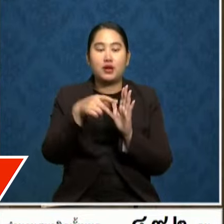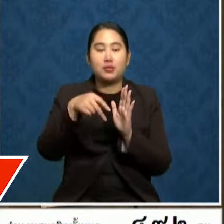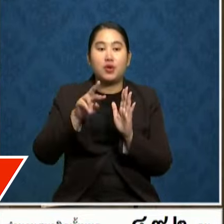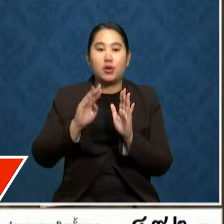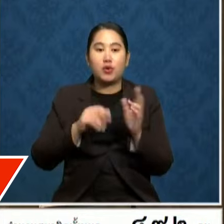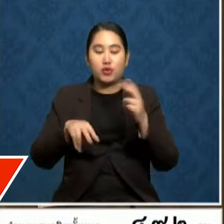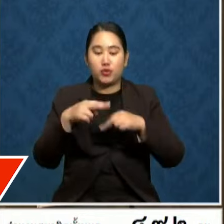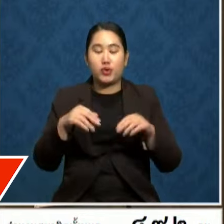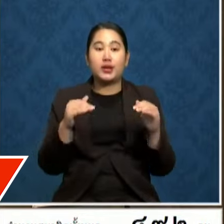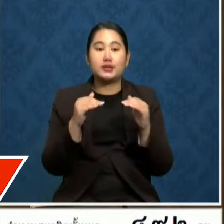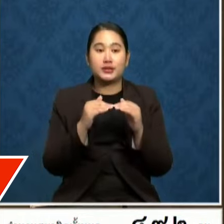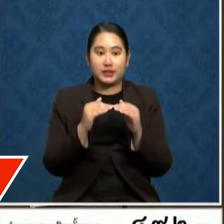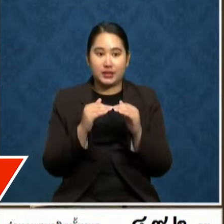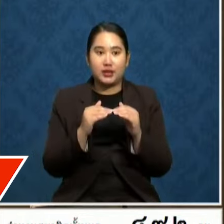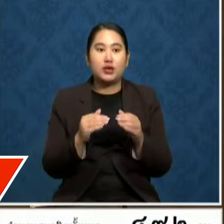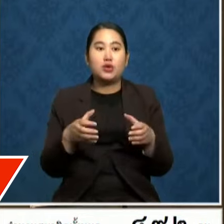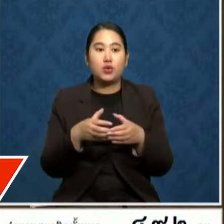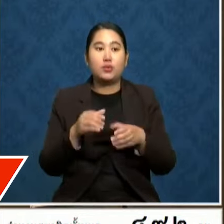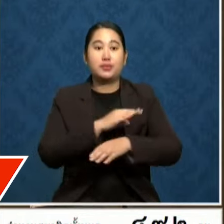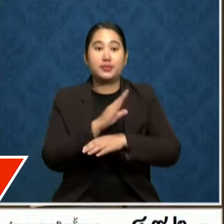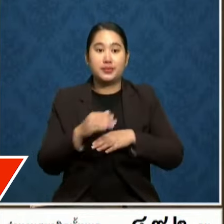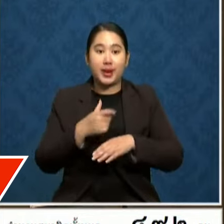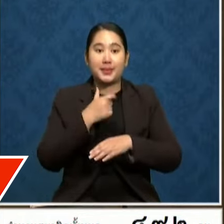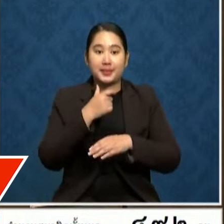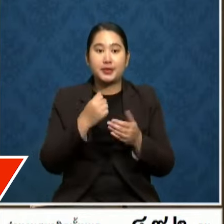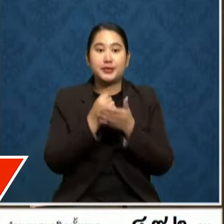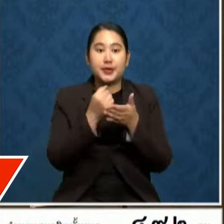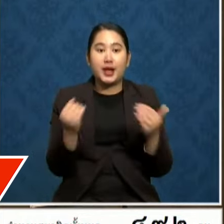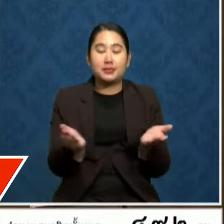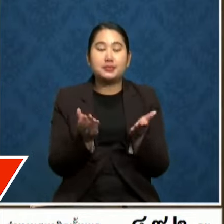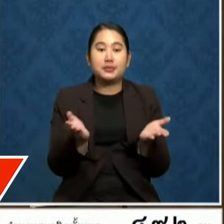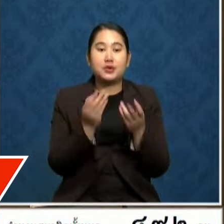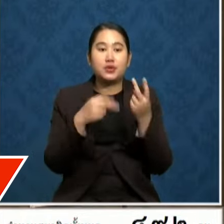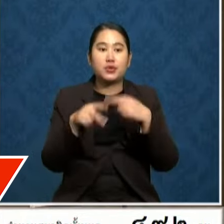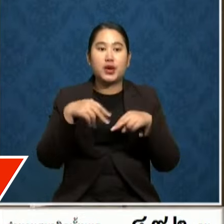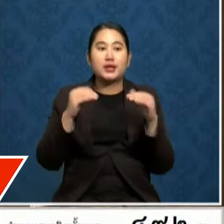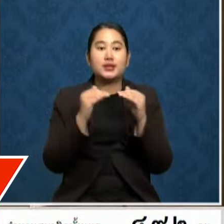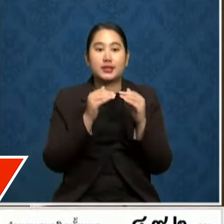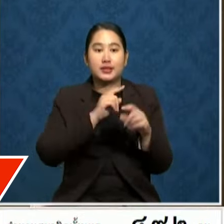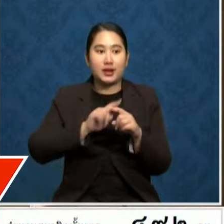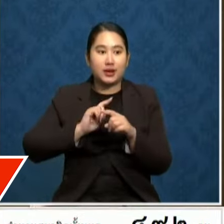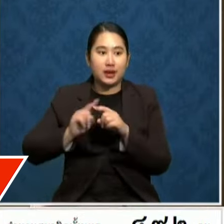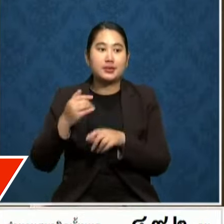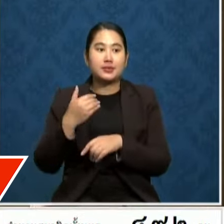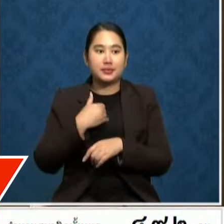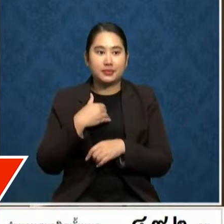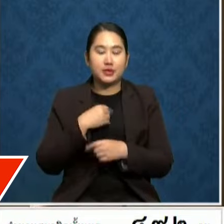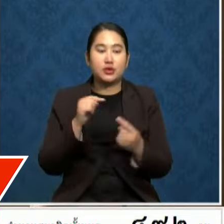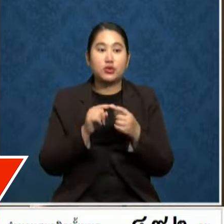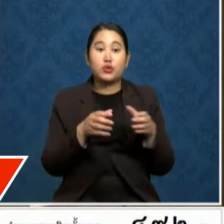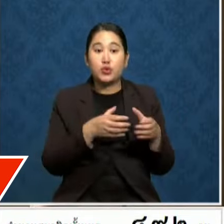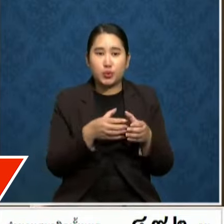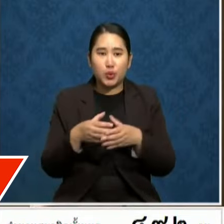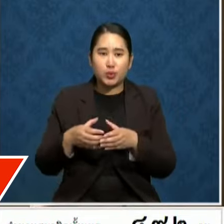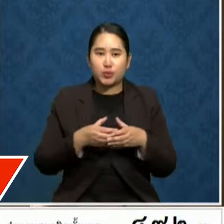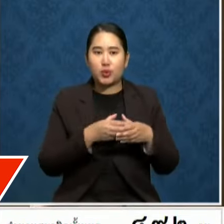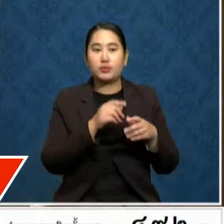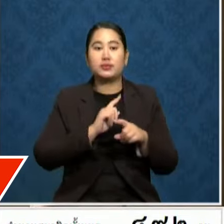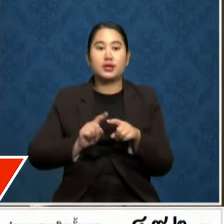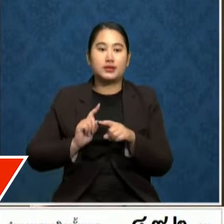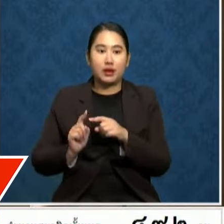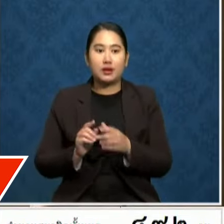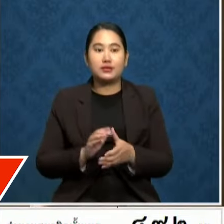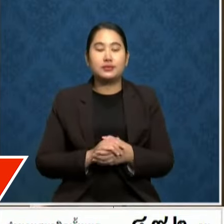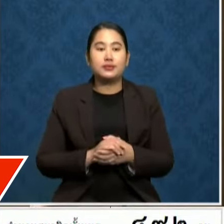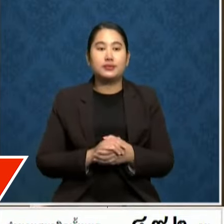สิทธิของชนเผ่าพื้นเมืองพร้อมกับให้มีการช่วยสร้างกลไกคุ้มครองสิทธิต่างๆสำหรับชนกลุ่มน้อยและกลุ่มชาติพันธุ์รวมถึง